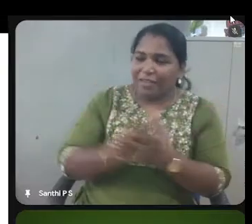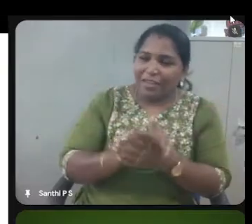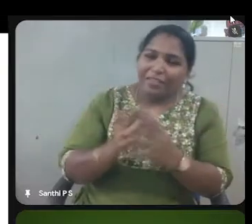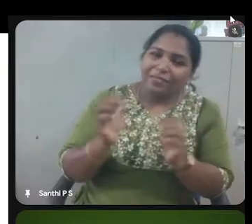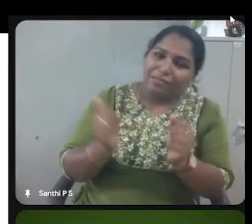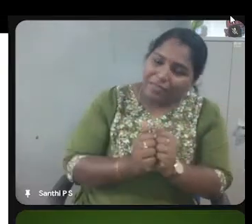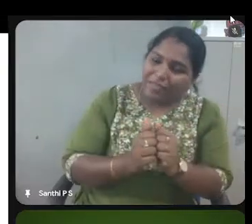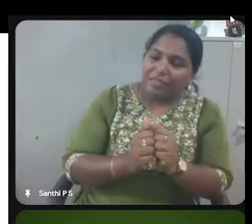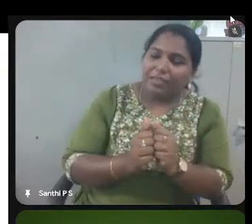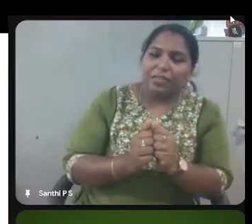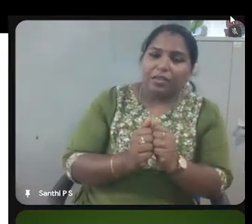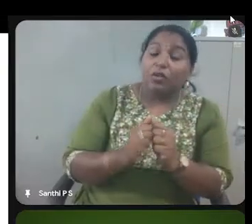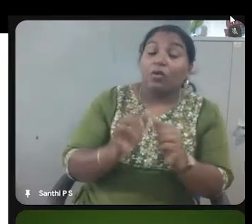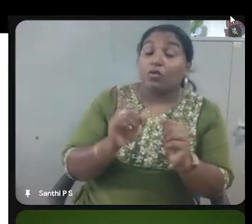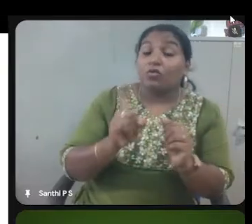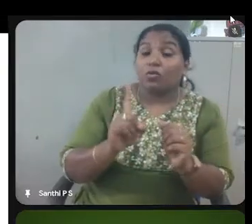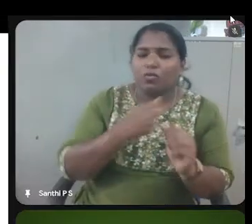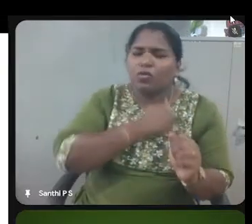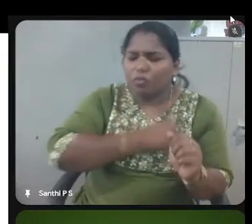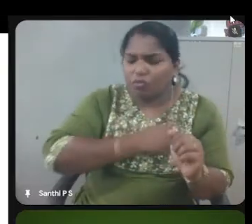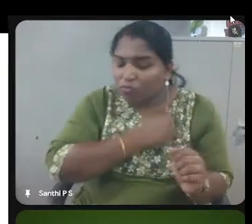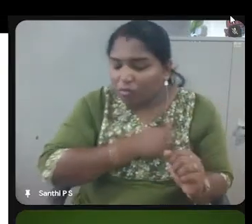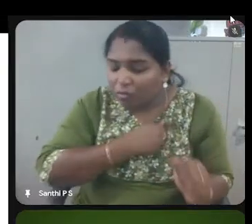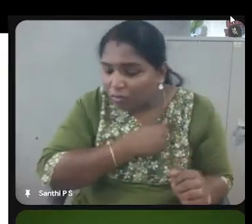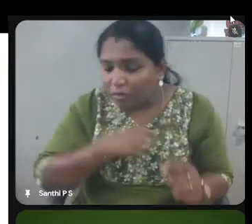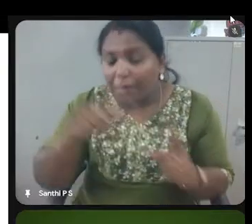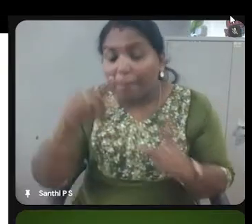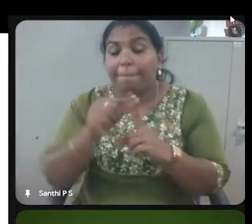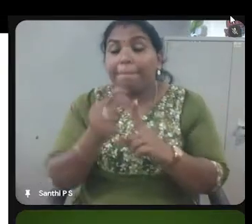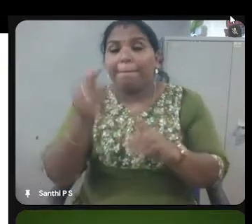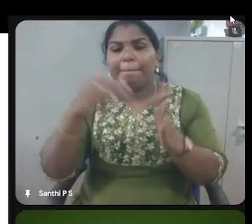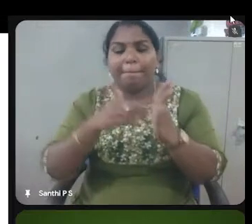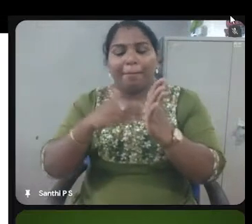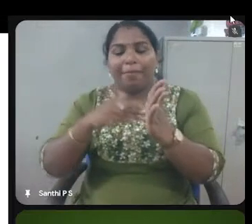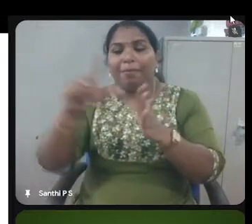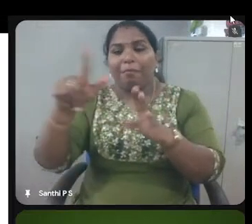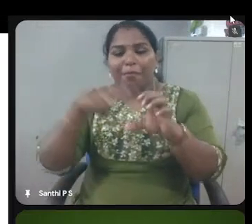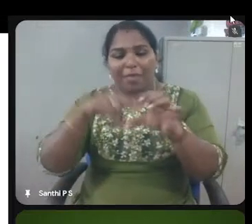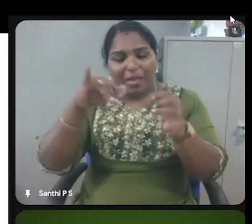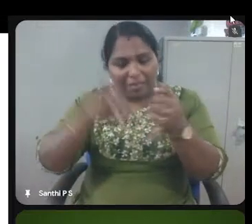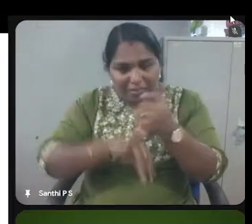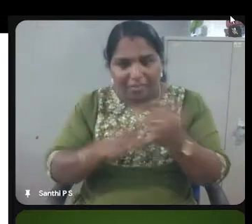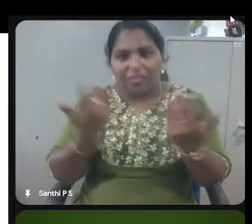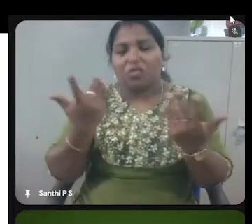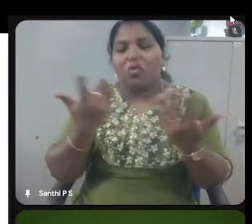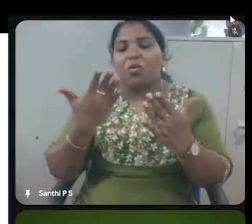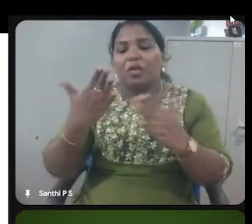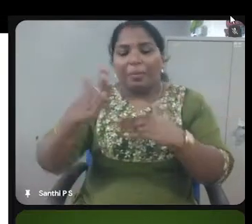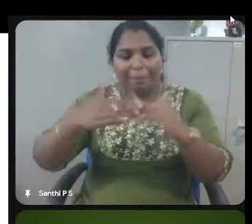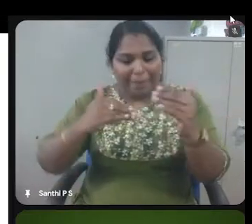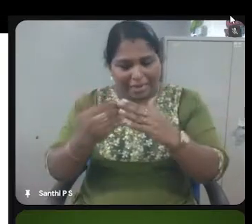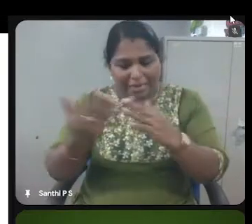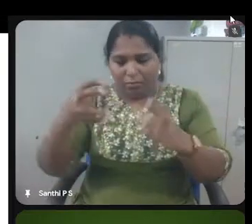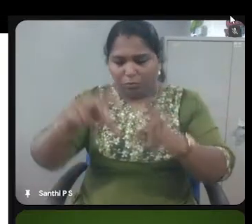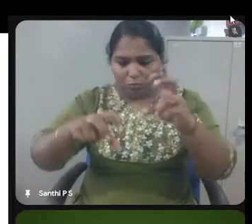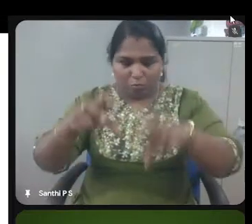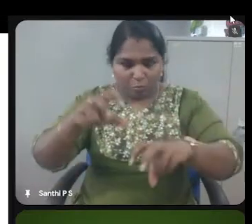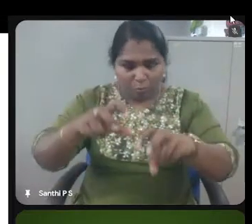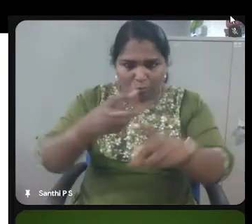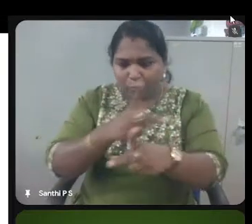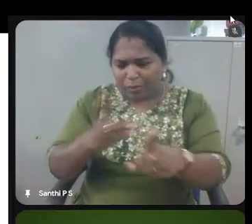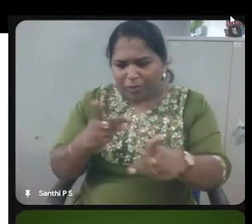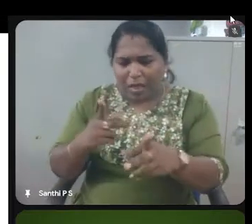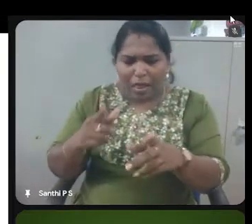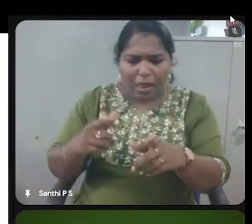എന്തെങ്കിലും പസിൽസ് ആയിട്ടോ അല്ലെങ്കിൽ എന്തെങ്കിലും ഒരു കൺസ്ട്രക്ഷൻ ആയിട്ടുള്ള ഒരു ബ്ലോക്സ് ആക്ടിവിറ്റിയോ അങ്ങനെ കുട്ടിയുടെ ഏജിനനുസരിച്ച് തന്നെ